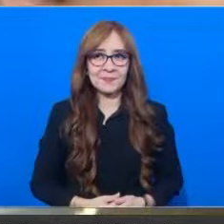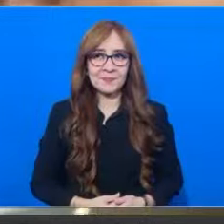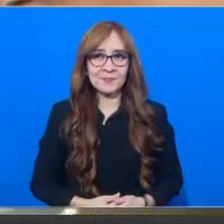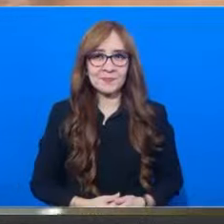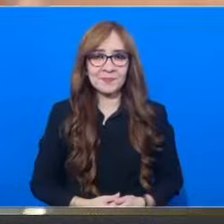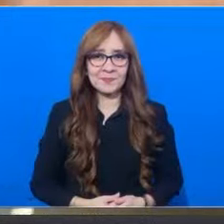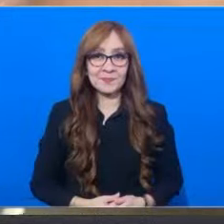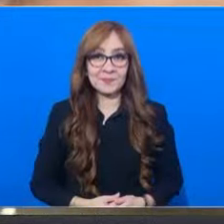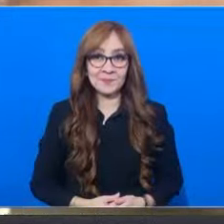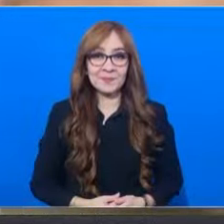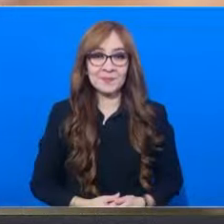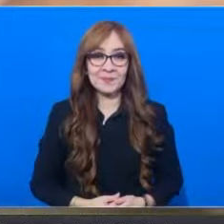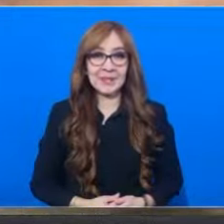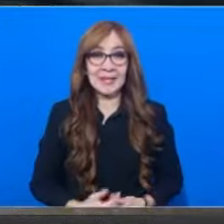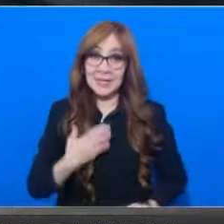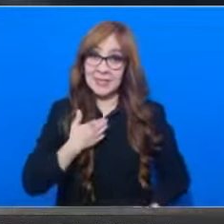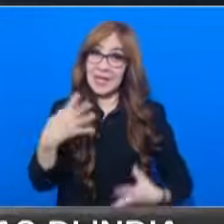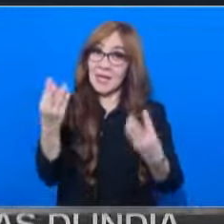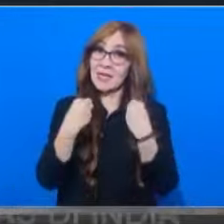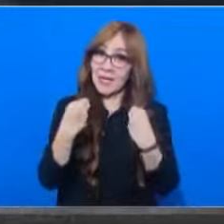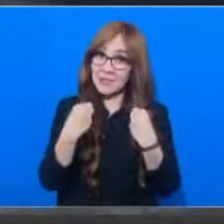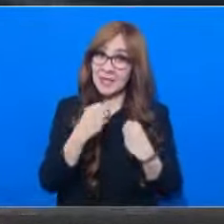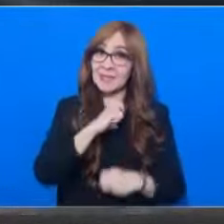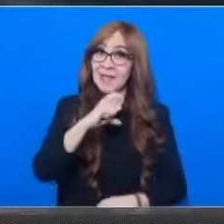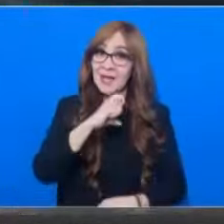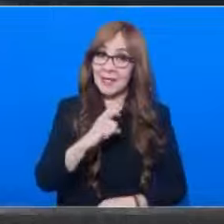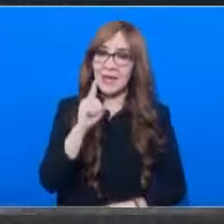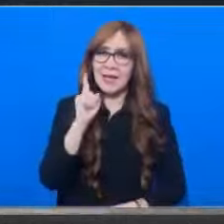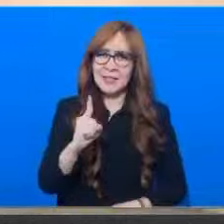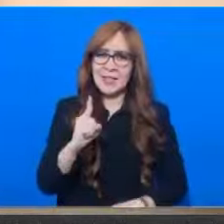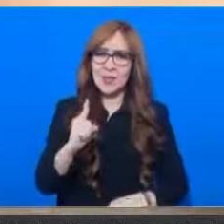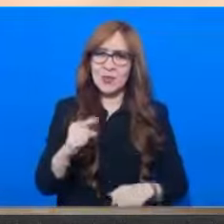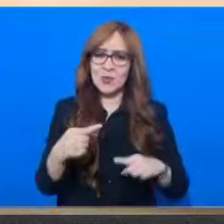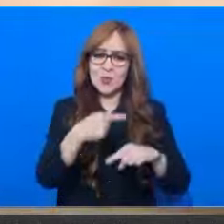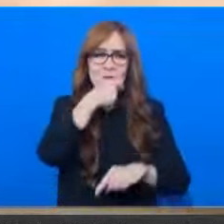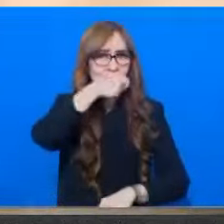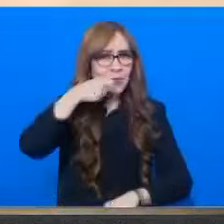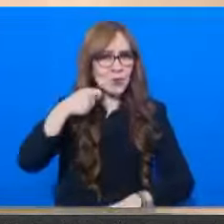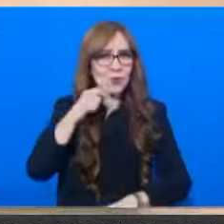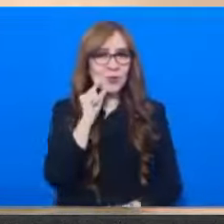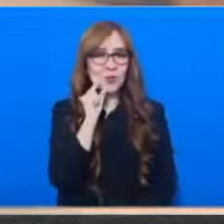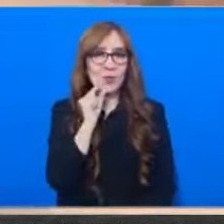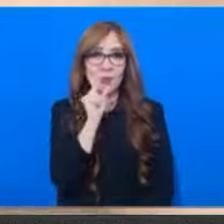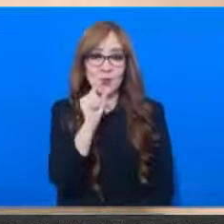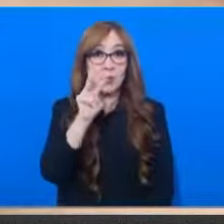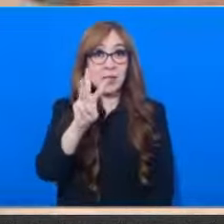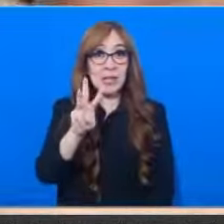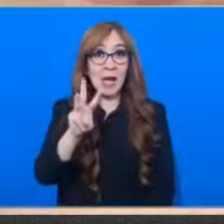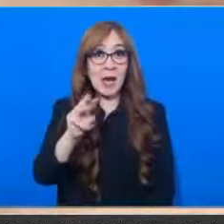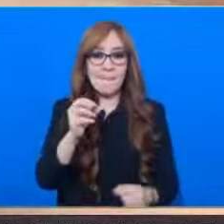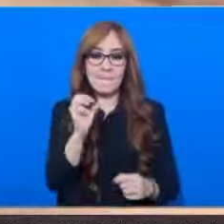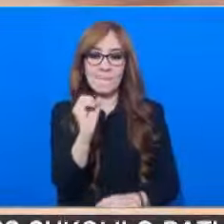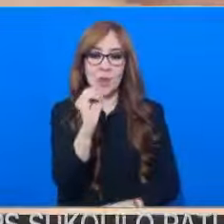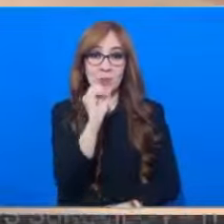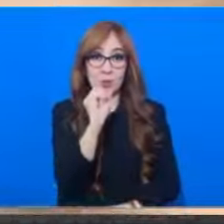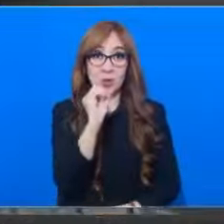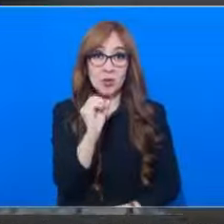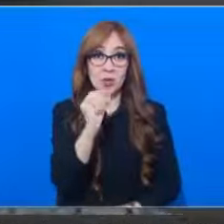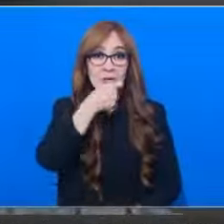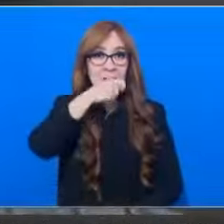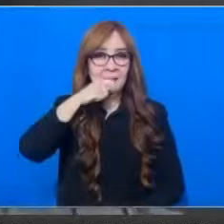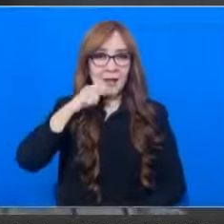Kang Alfia mengajari saya cara menusuk sate. Satu tusuk sate terdiri atas 3 potongan daging. Agar prosesnya lebih cepat, proses mengolah